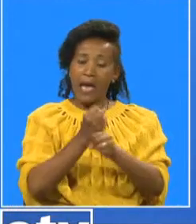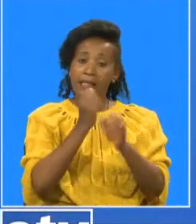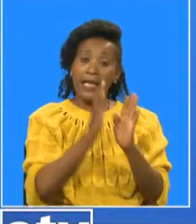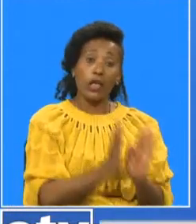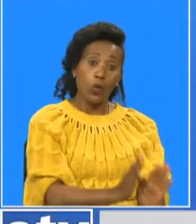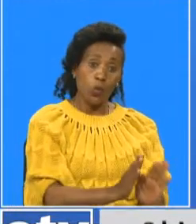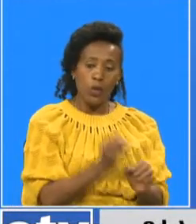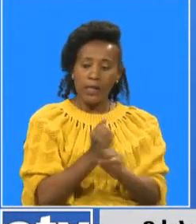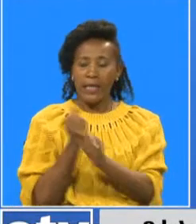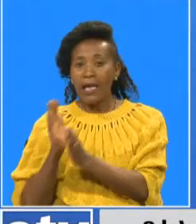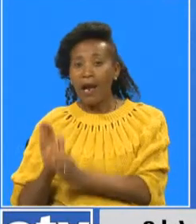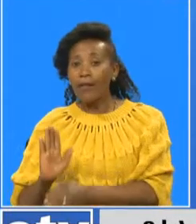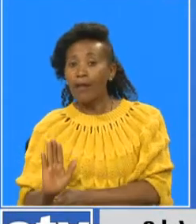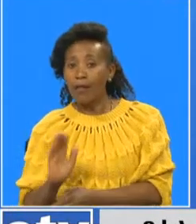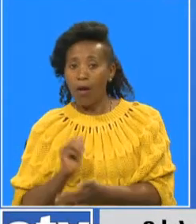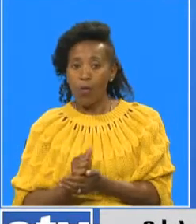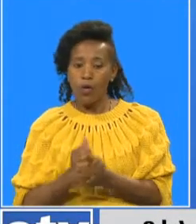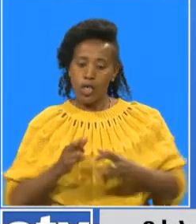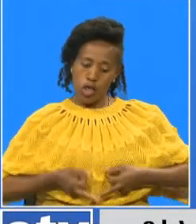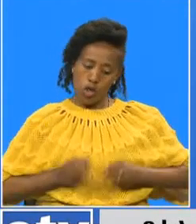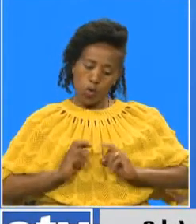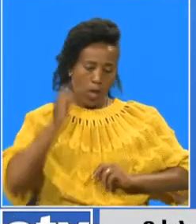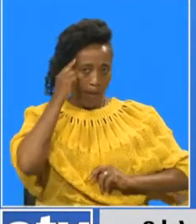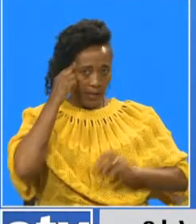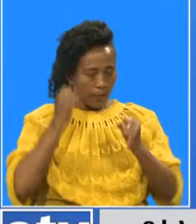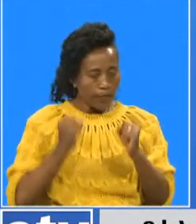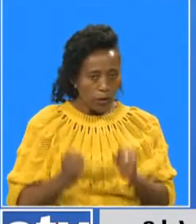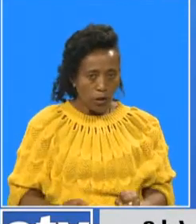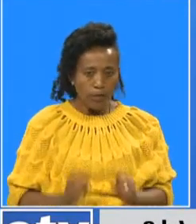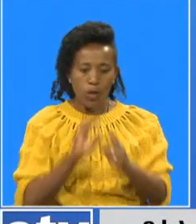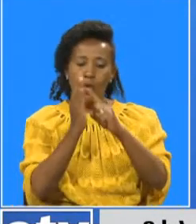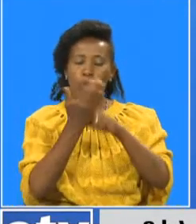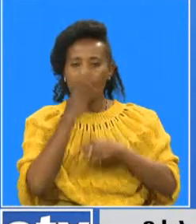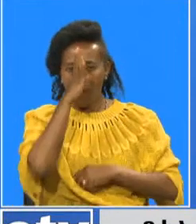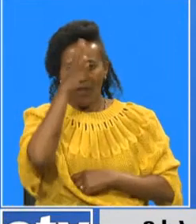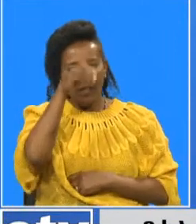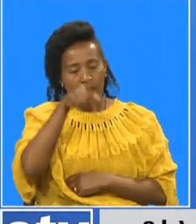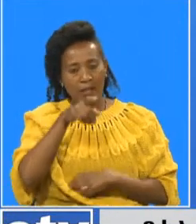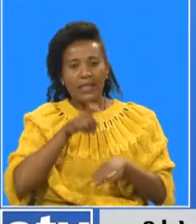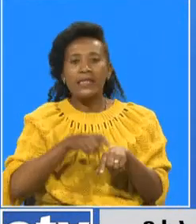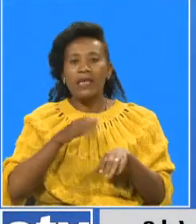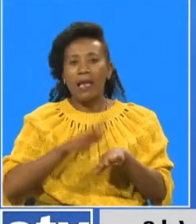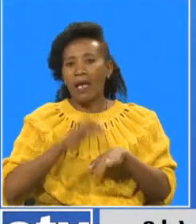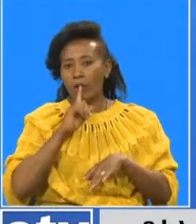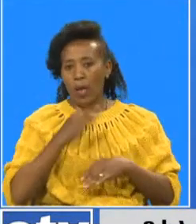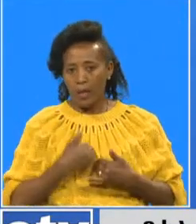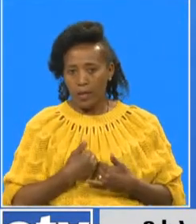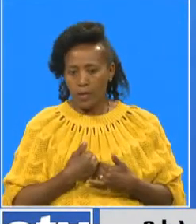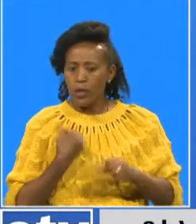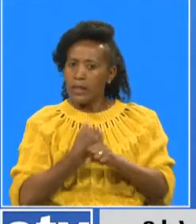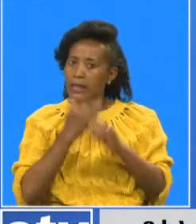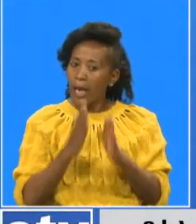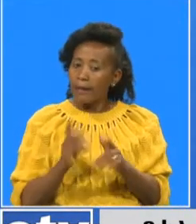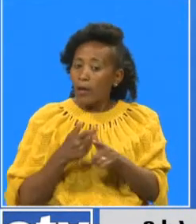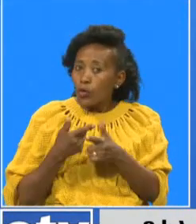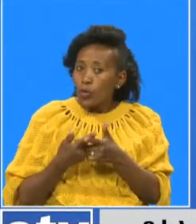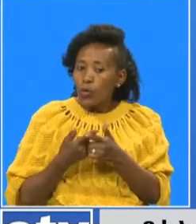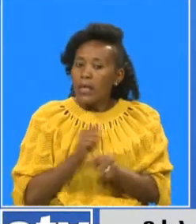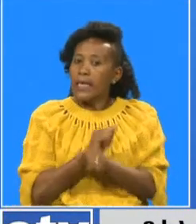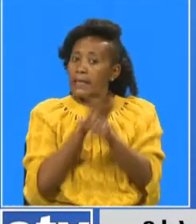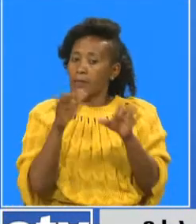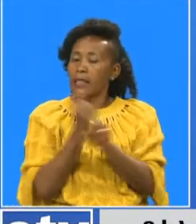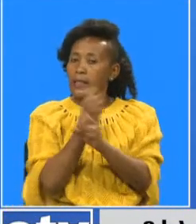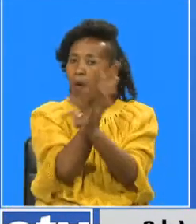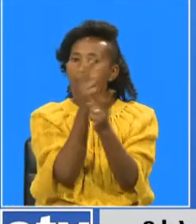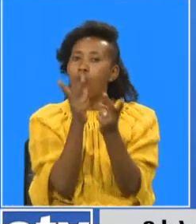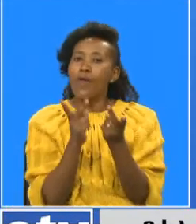አሰሪውም ለሰራተኛው ህልውና ማሰብ የሚችልበት ሁኔታ መፈጠር ያለበት ጊዜ ላይ ነው ያለነው። ሰራተኛም ደግሞ ለተሰማራበት